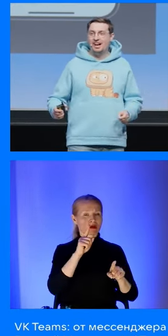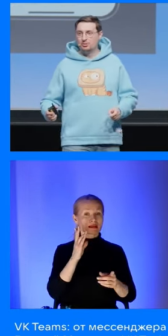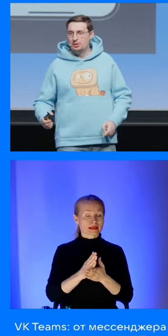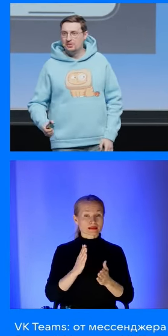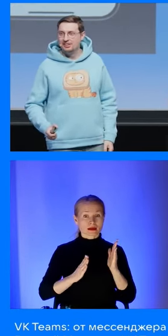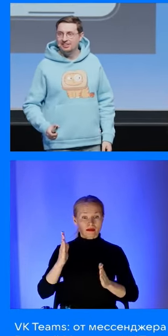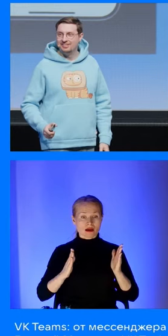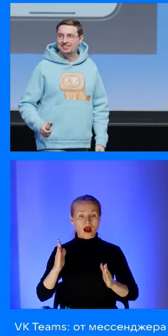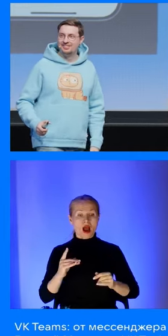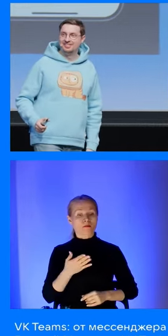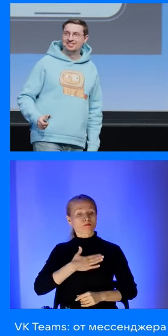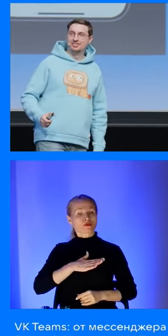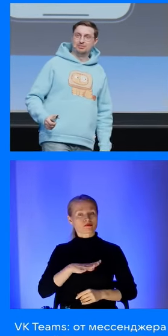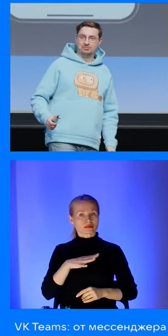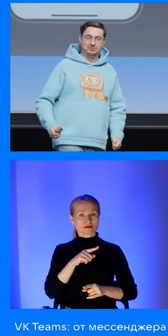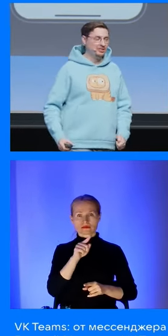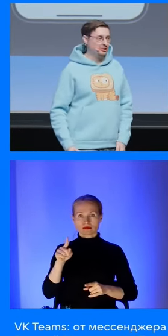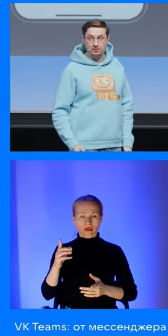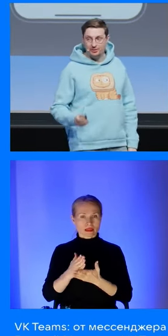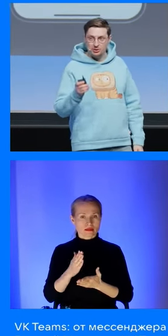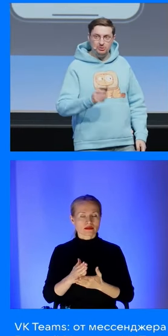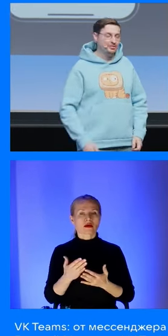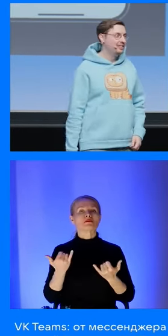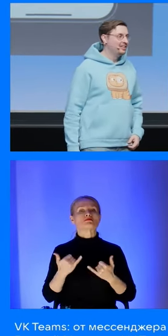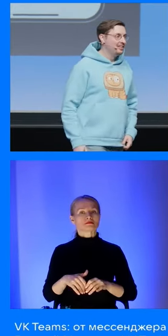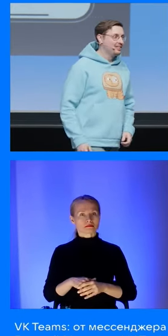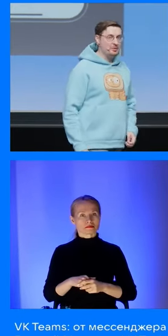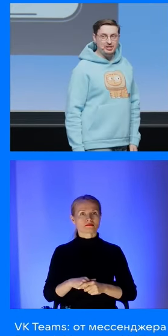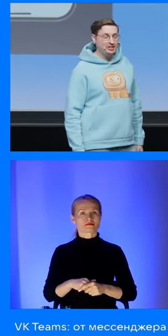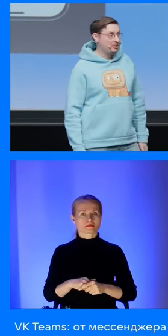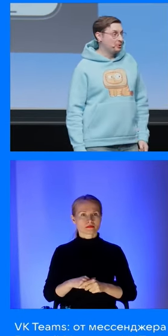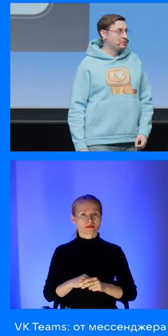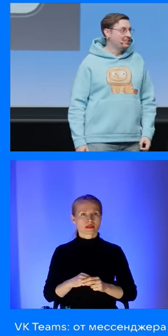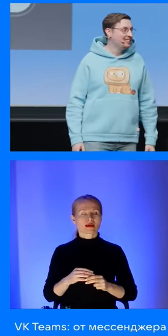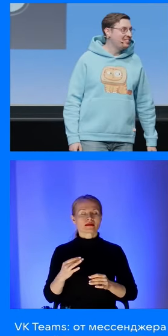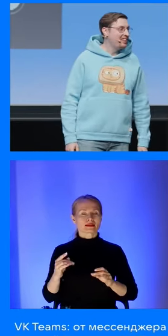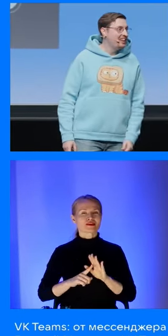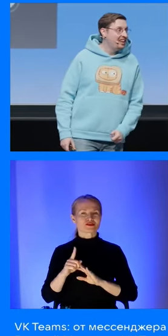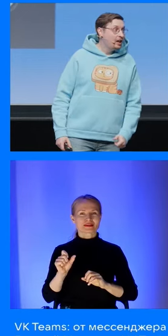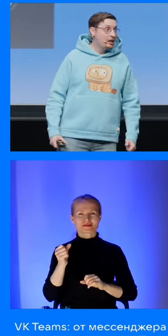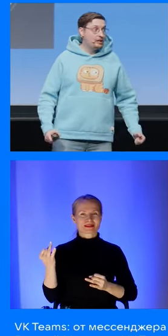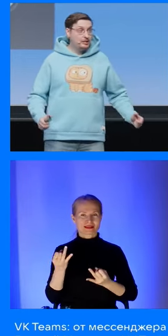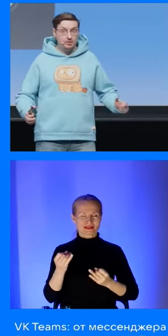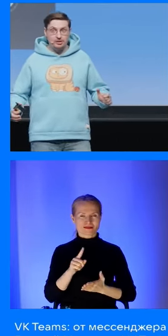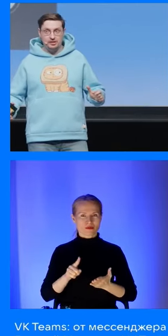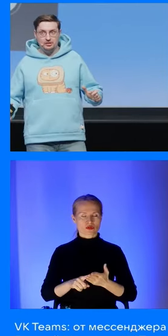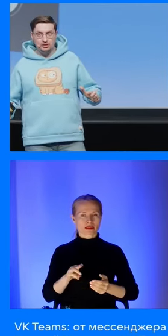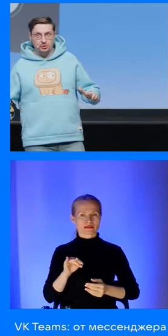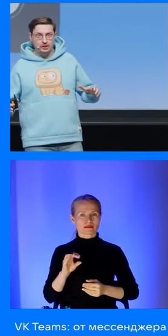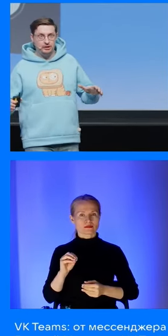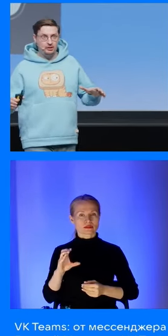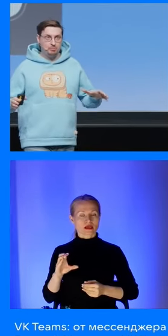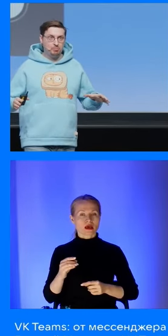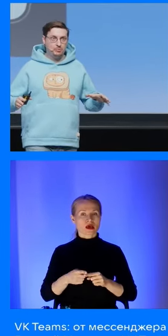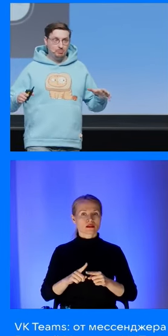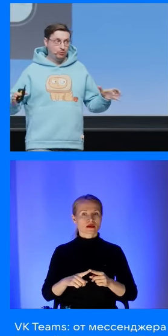Есть. А кто пользовался? Меньше. От вас жду самых интересных вопросов. Teams